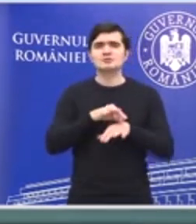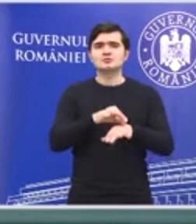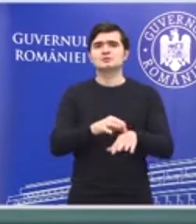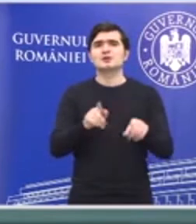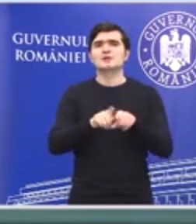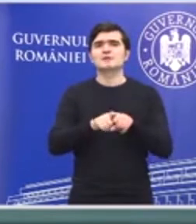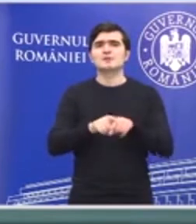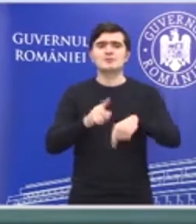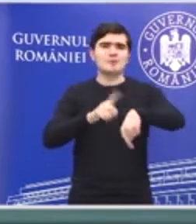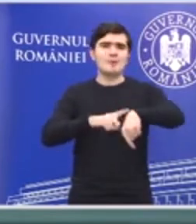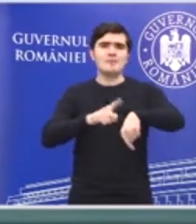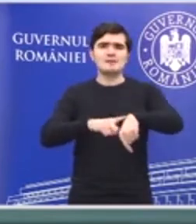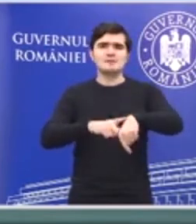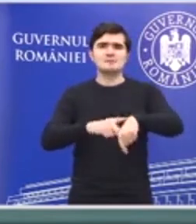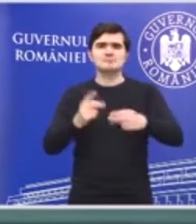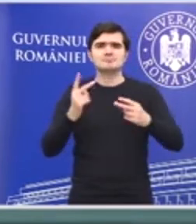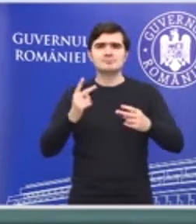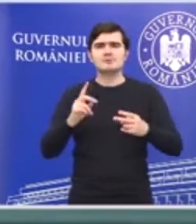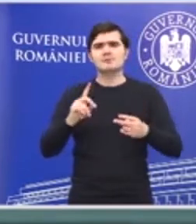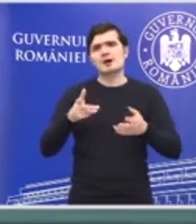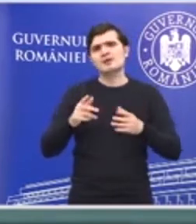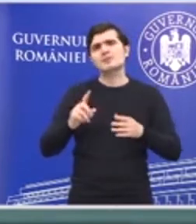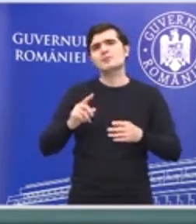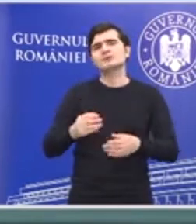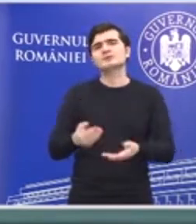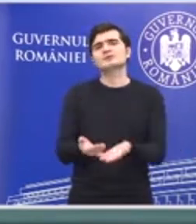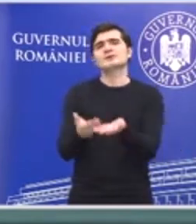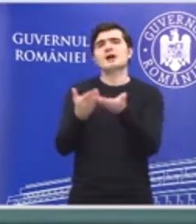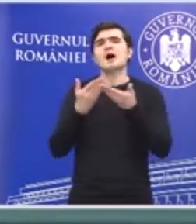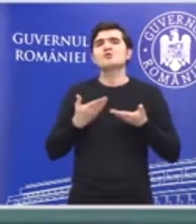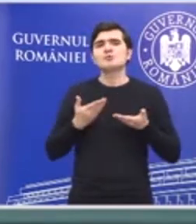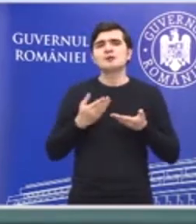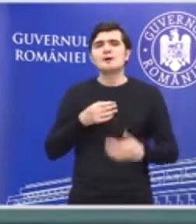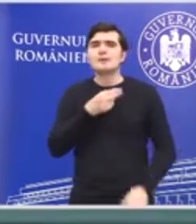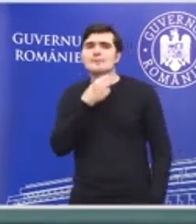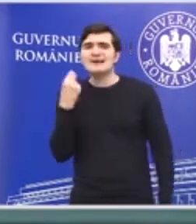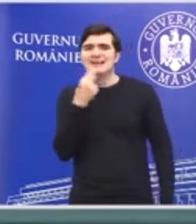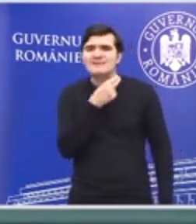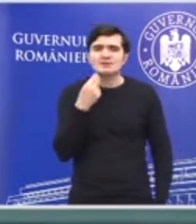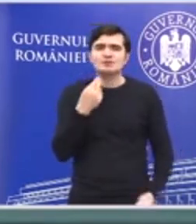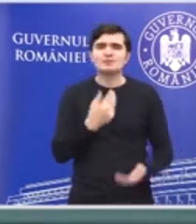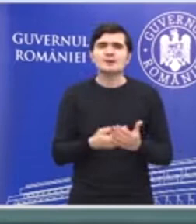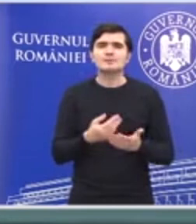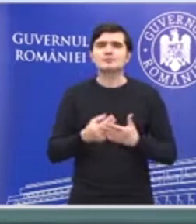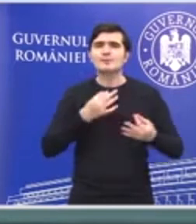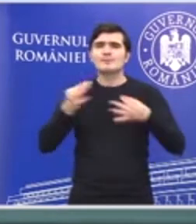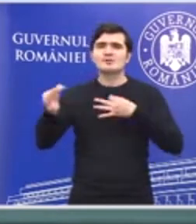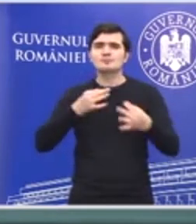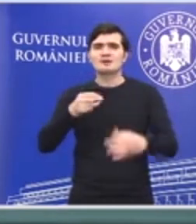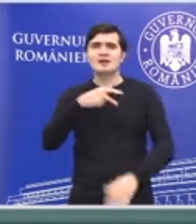bornă care poate să vină la pachet cu beneficii asupra măsurilor sociale